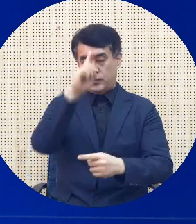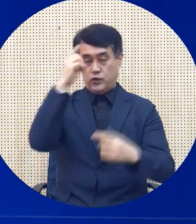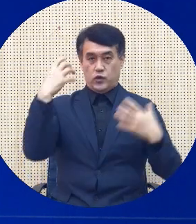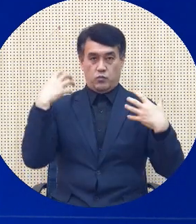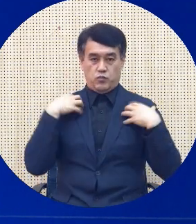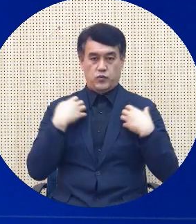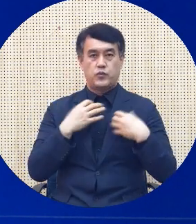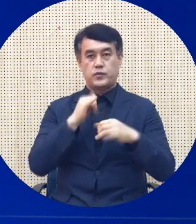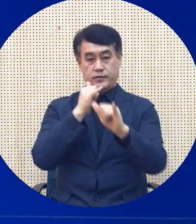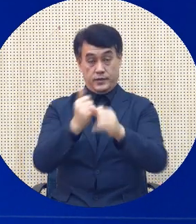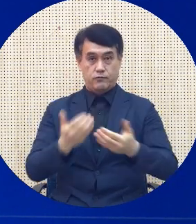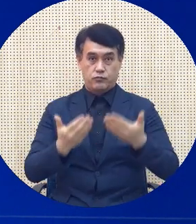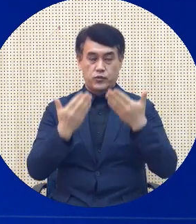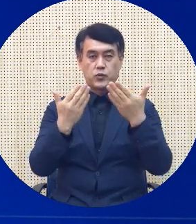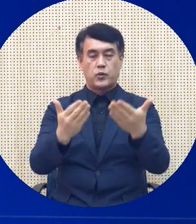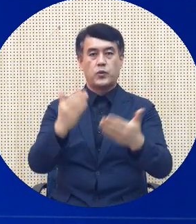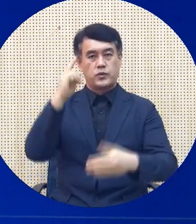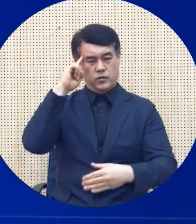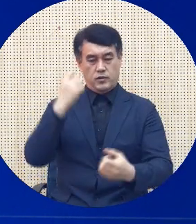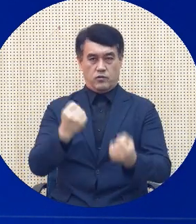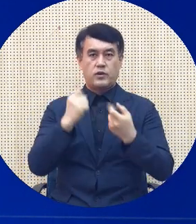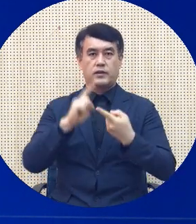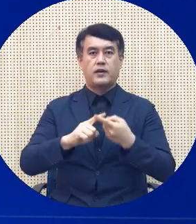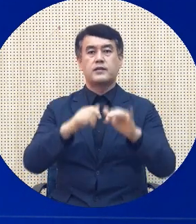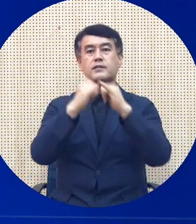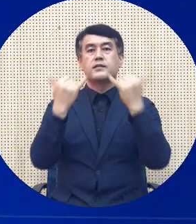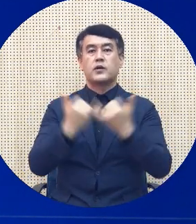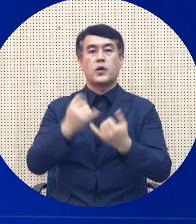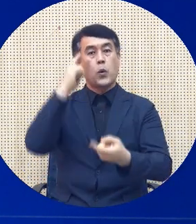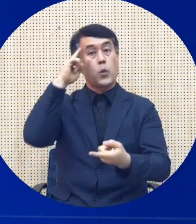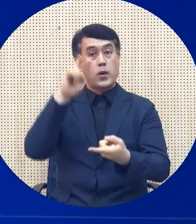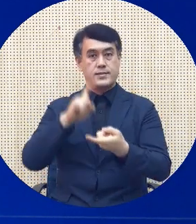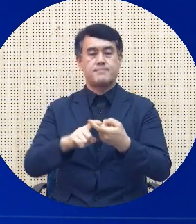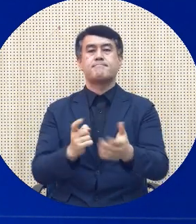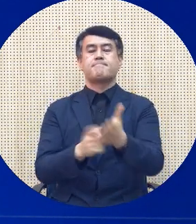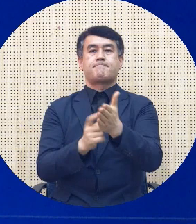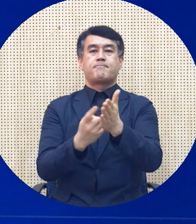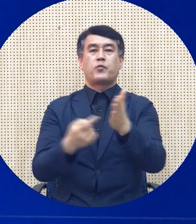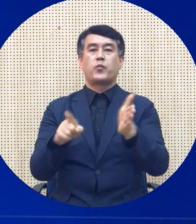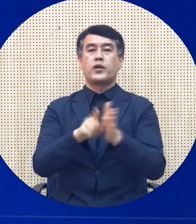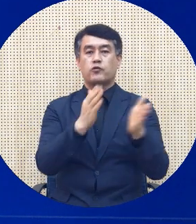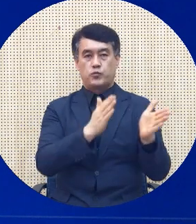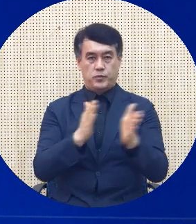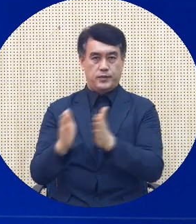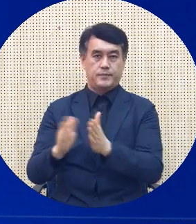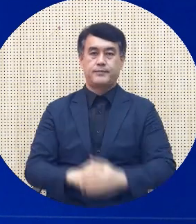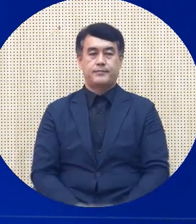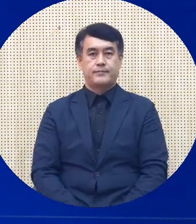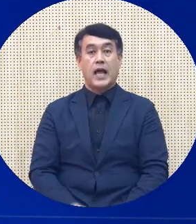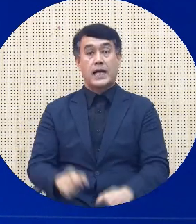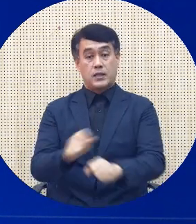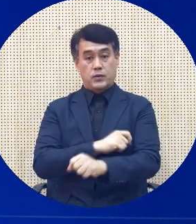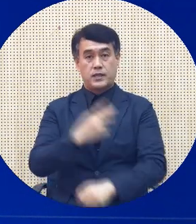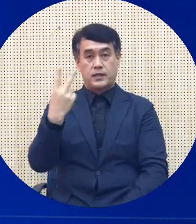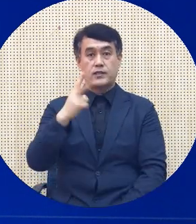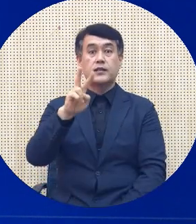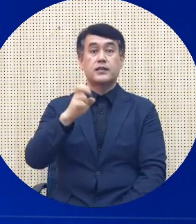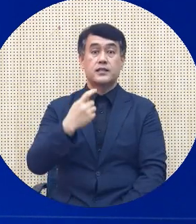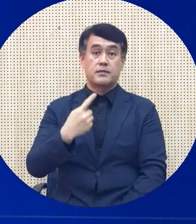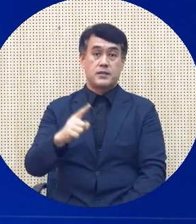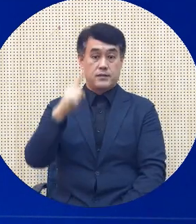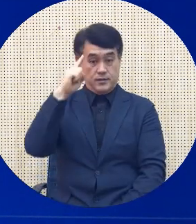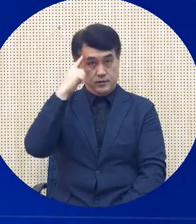수여와 함께 정신건강에 대한 사회적 관심을 촉구하기 위해서 마련된 자리입니다. 특별히